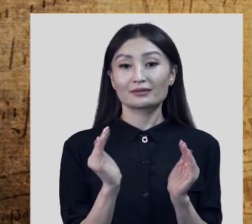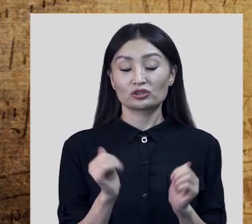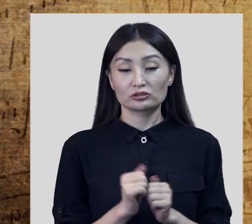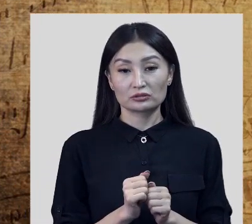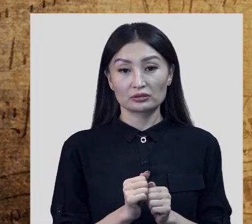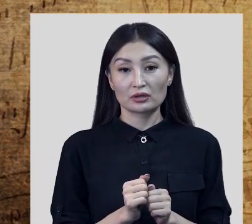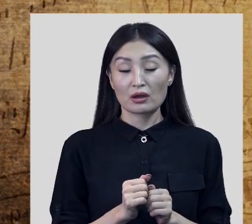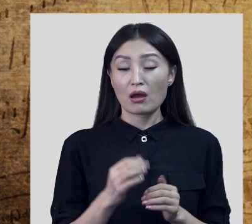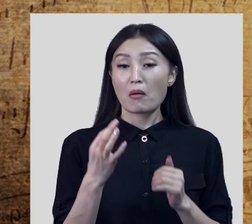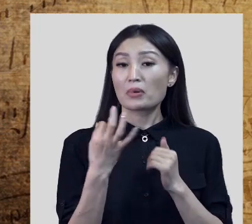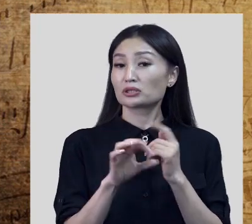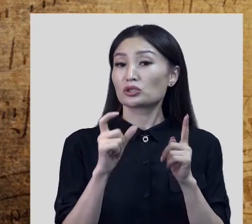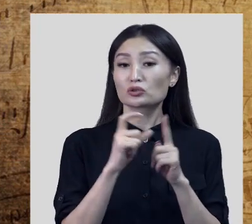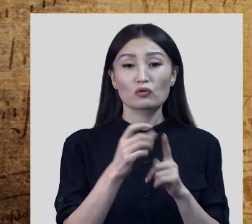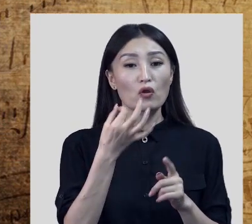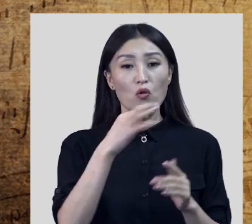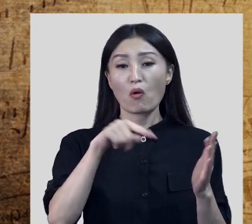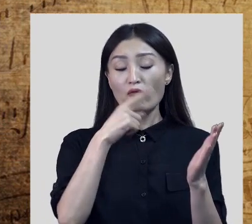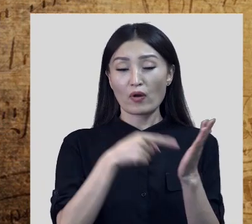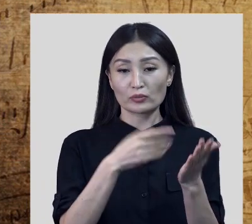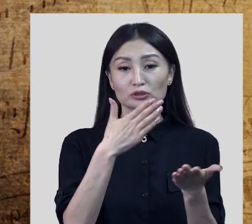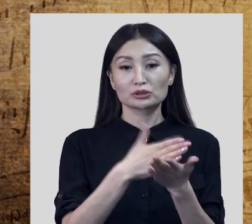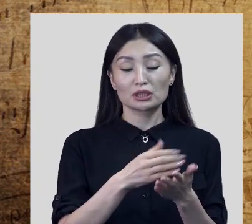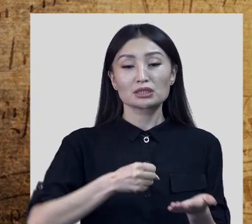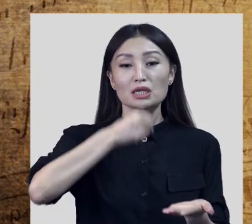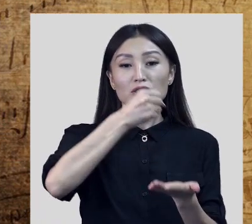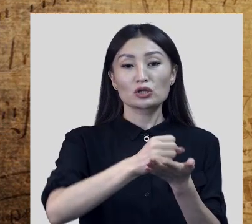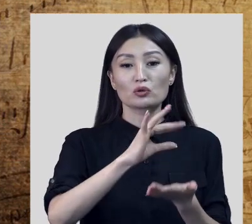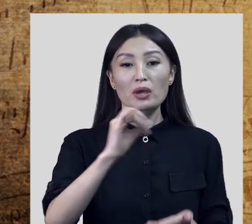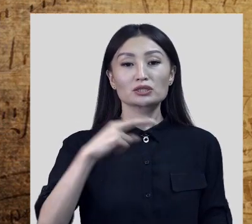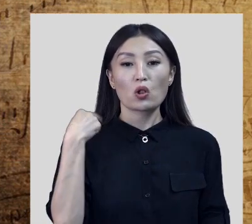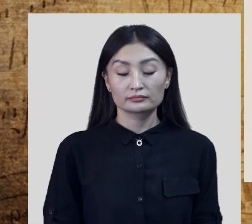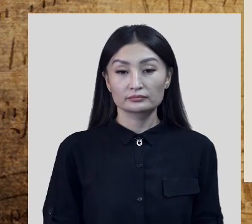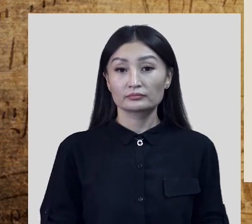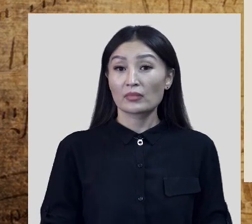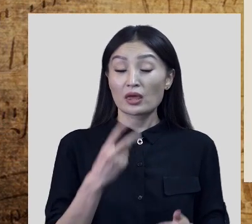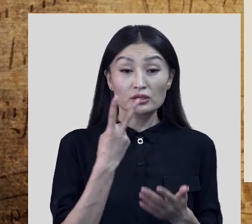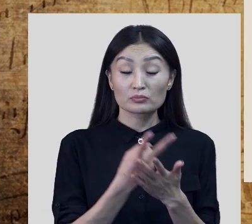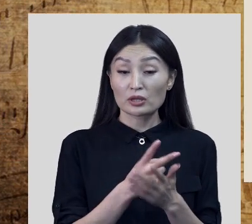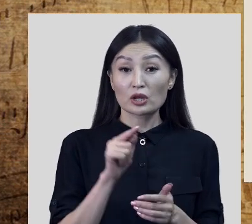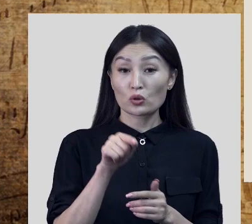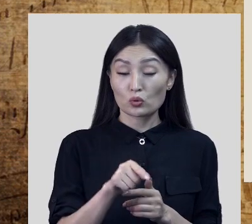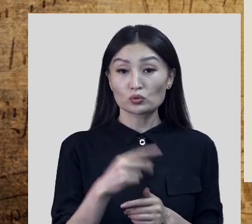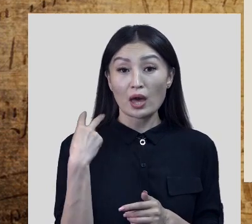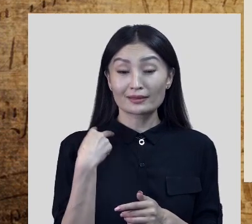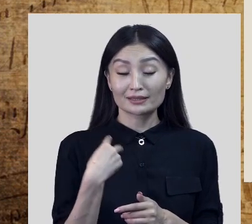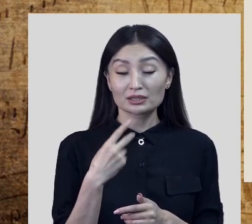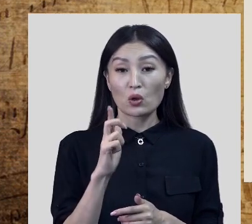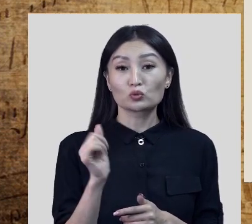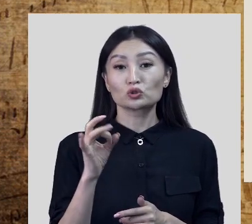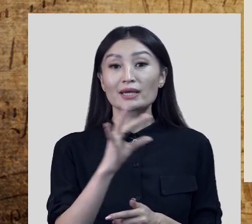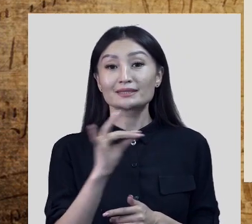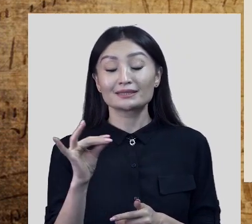последние слова по любому вопросу принадлежала назначенному из лондона губернатор несмотря на том что английская буржуазия